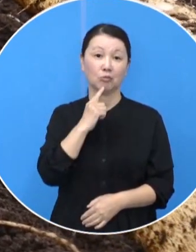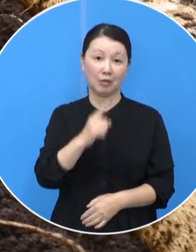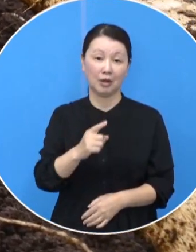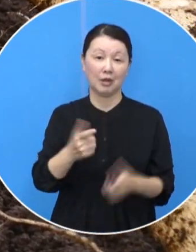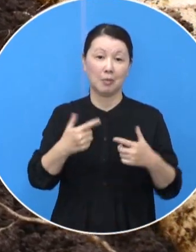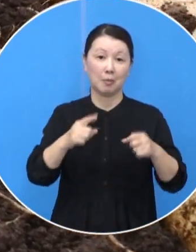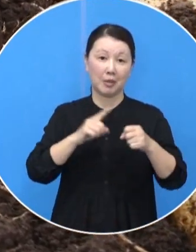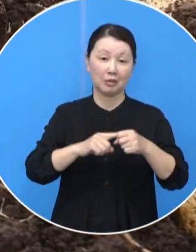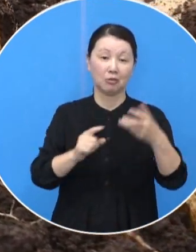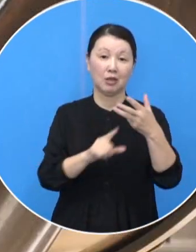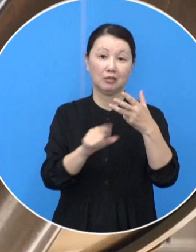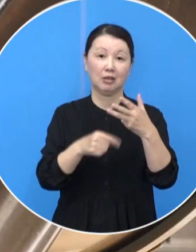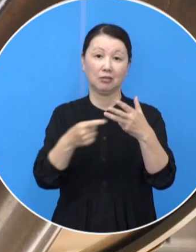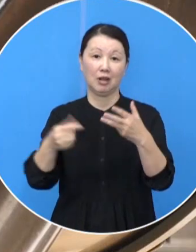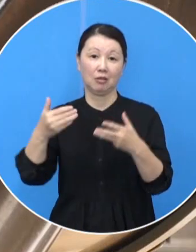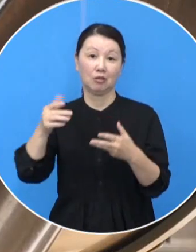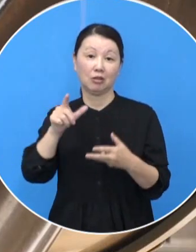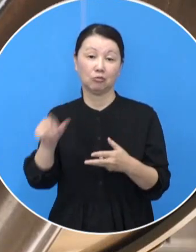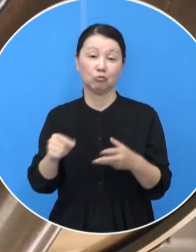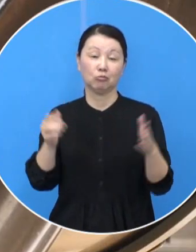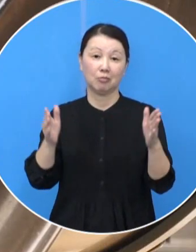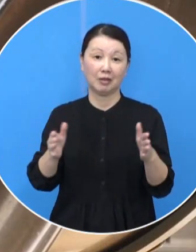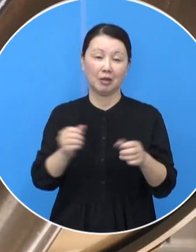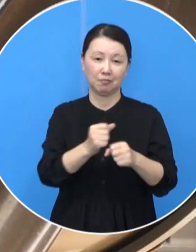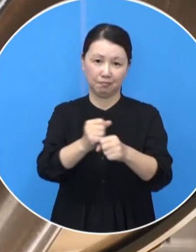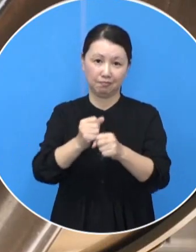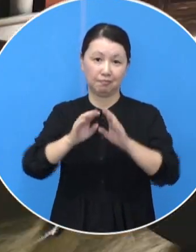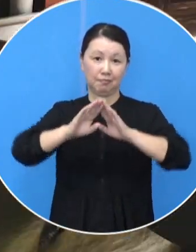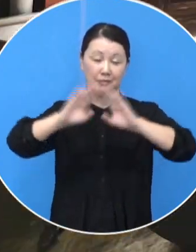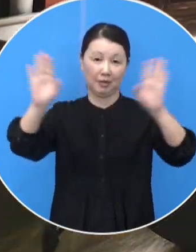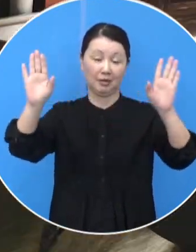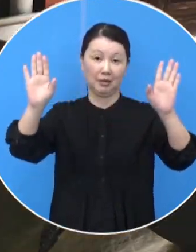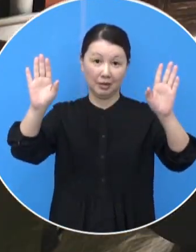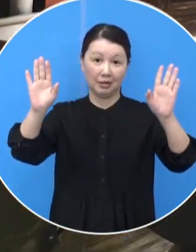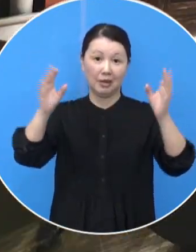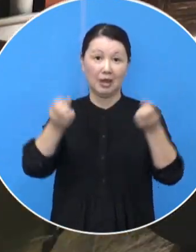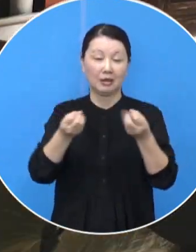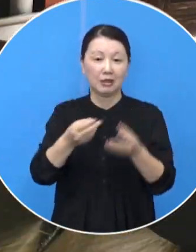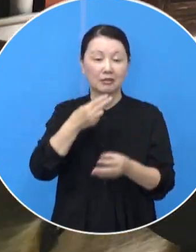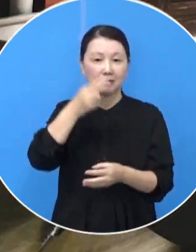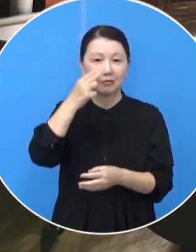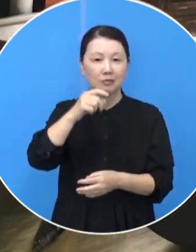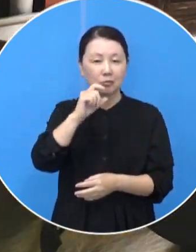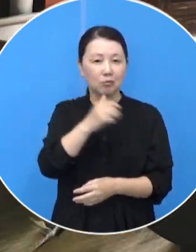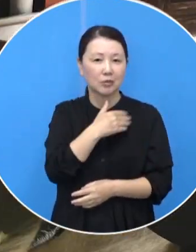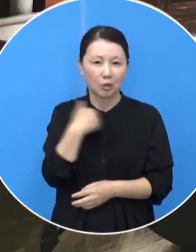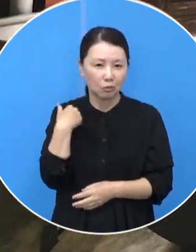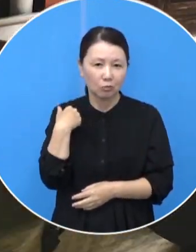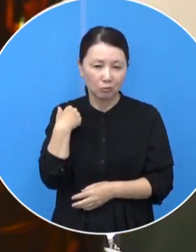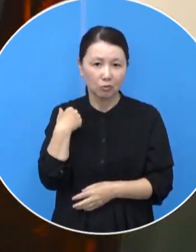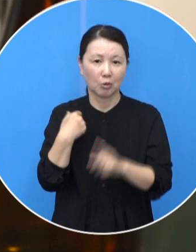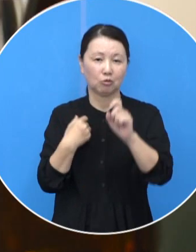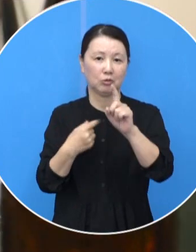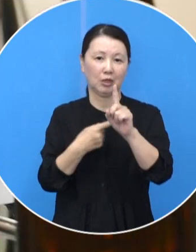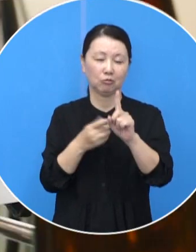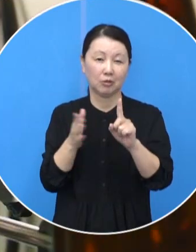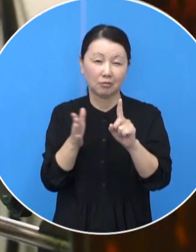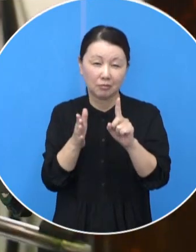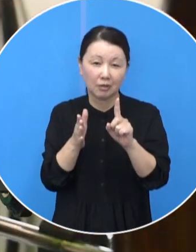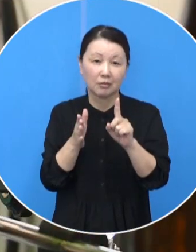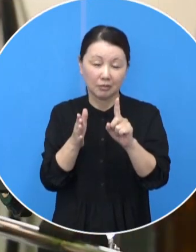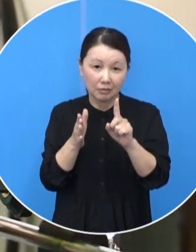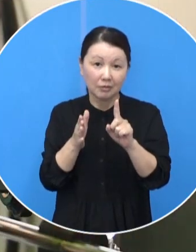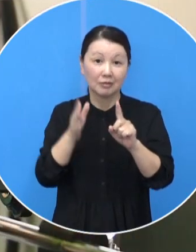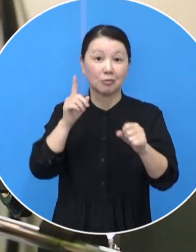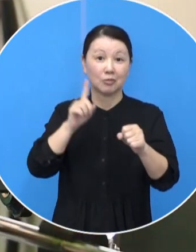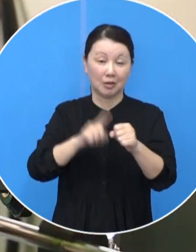焼酎は毎年8月から9月に仕込みが始まり、その年の新酒が飲めるようになるのが11月1